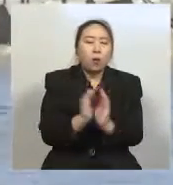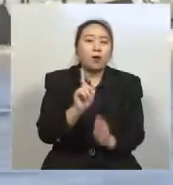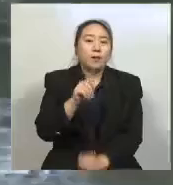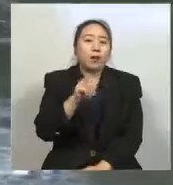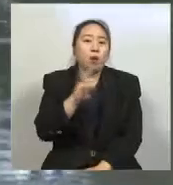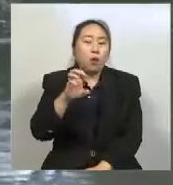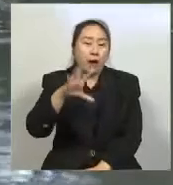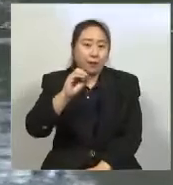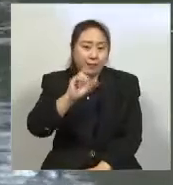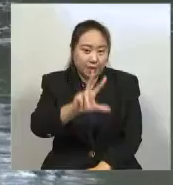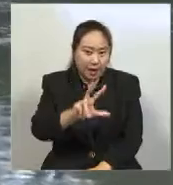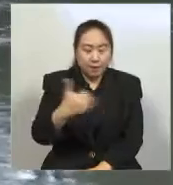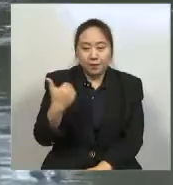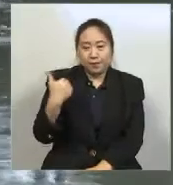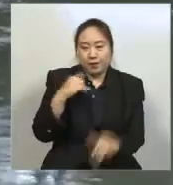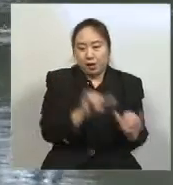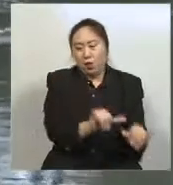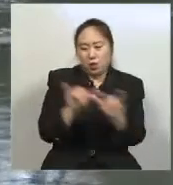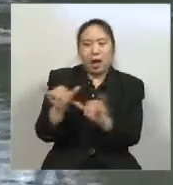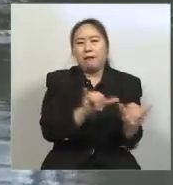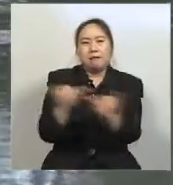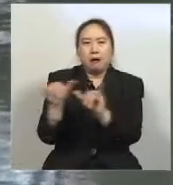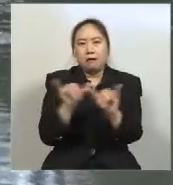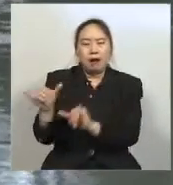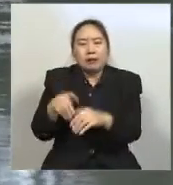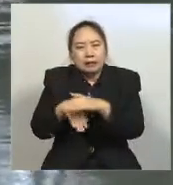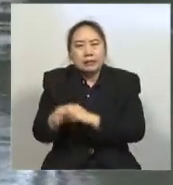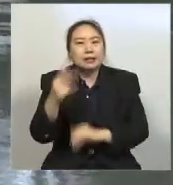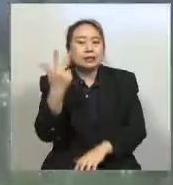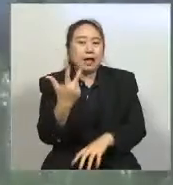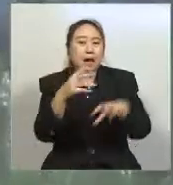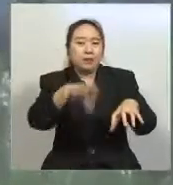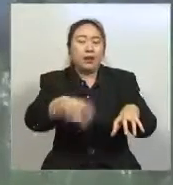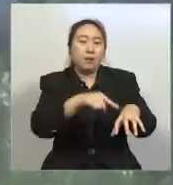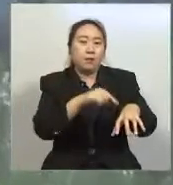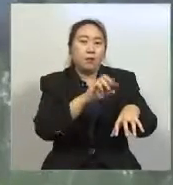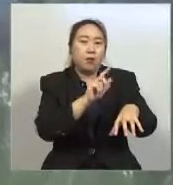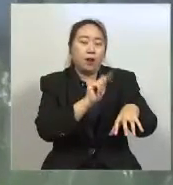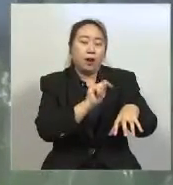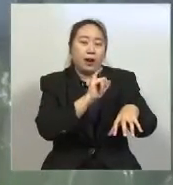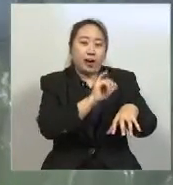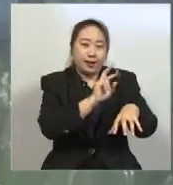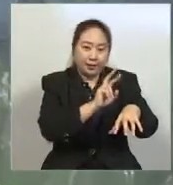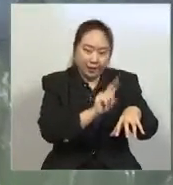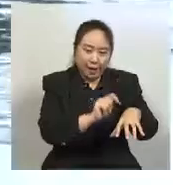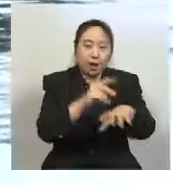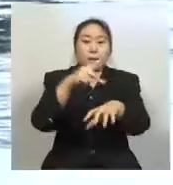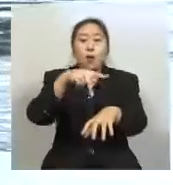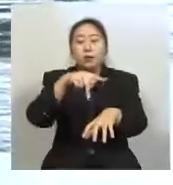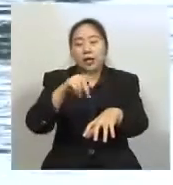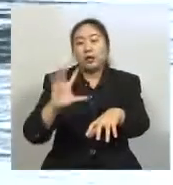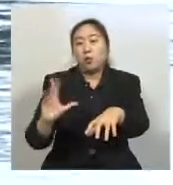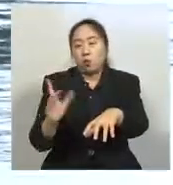ซึ่งมีจุดอพยพ3ตำบลได้แก่ตำบลไร่ใต้ตำบลโพไซและตำบลกุดชมพูรวมทั้